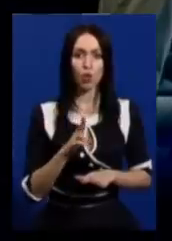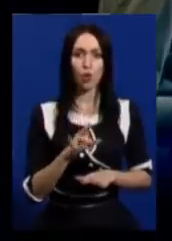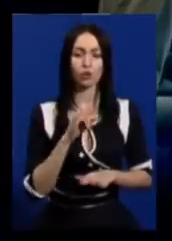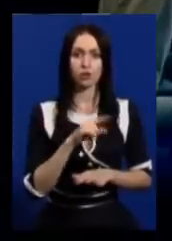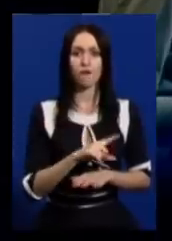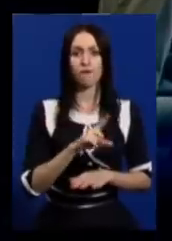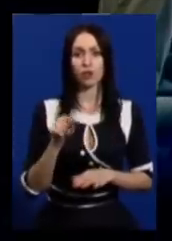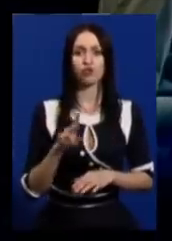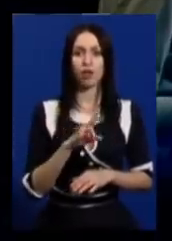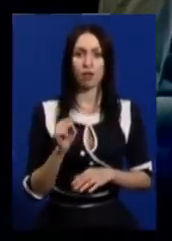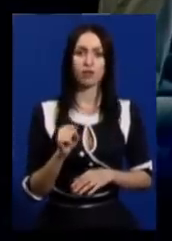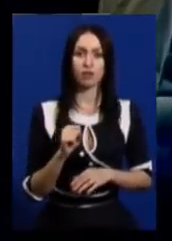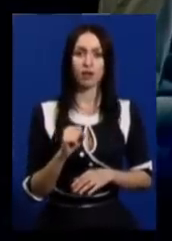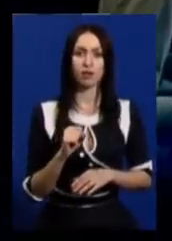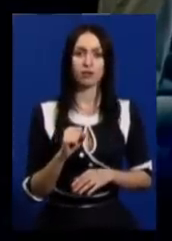на,